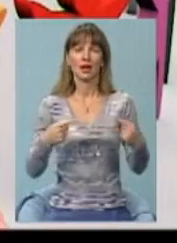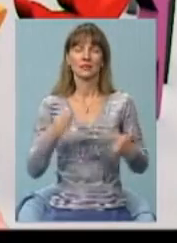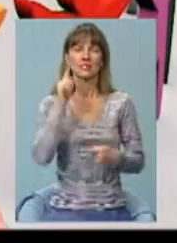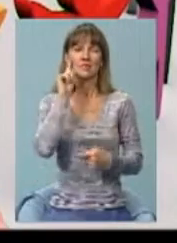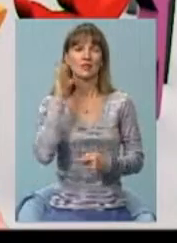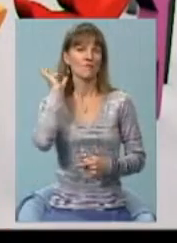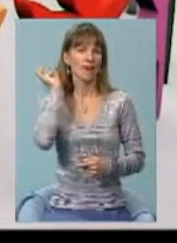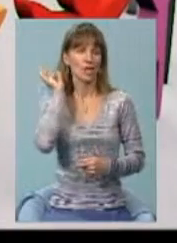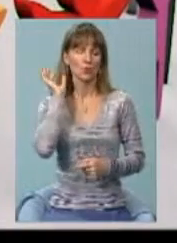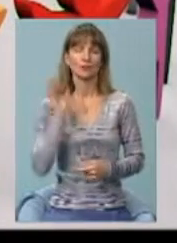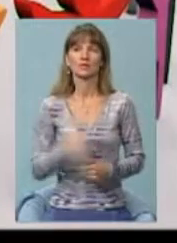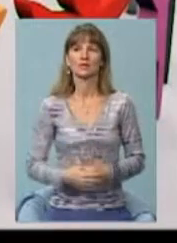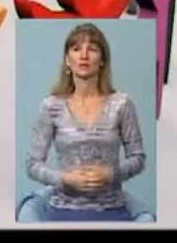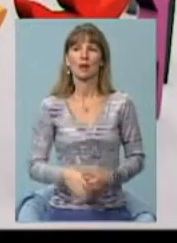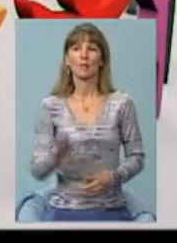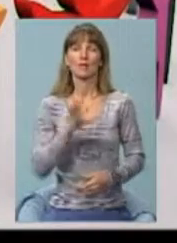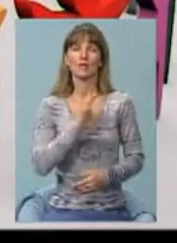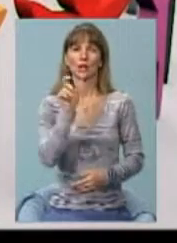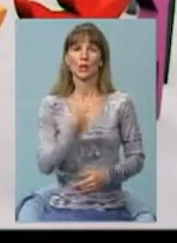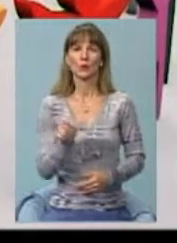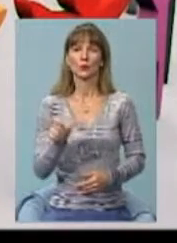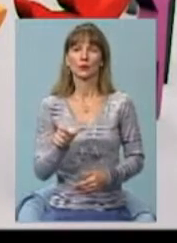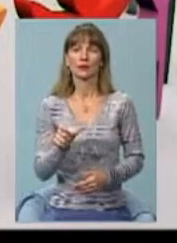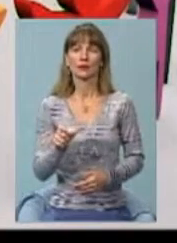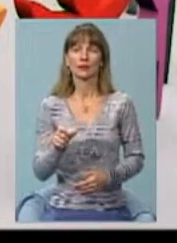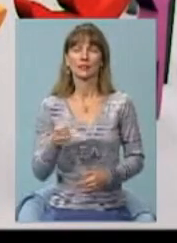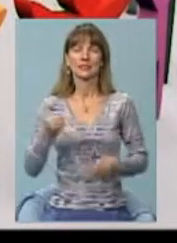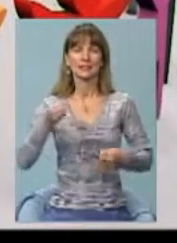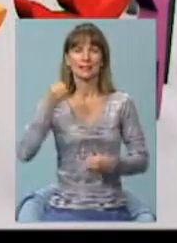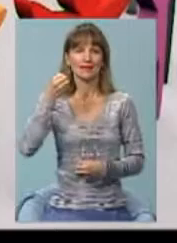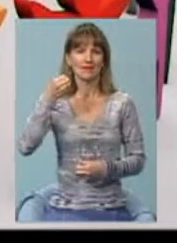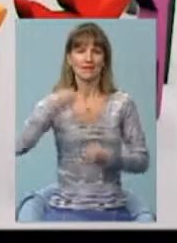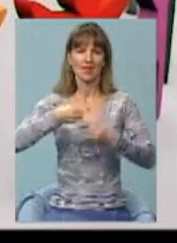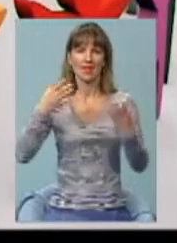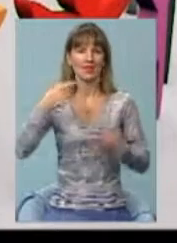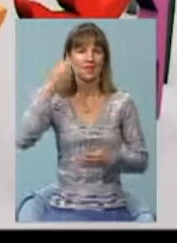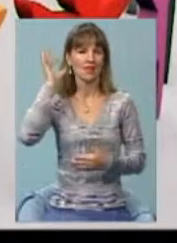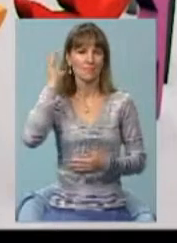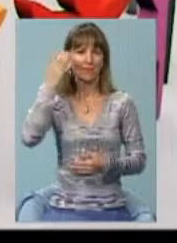цвета волос. Бывают люди блондинки и